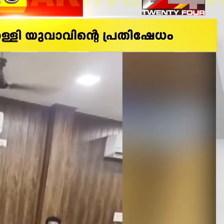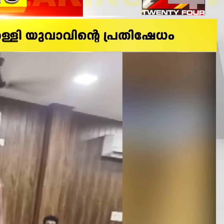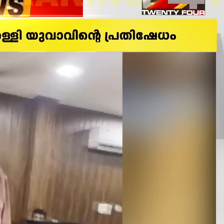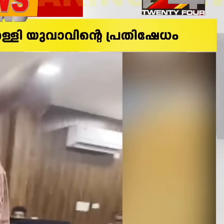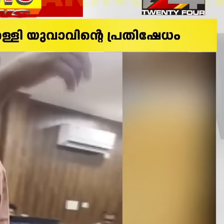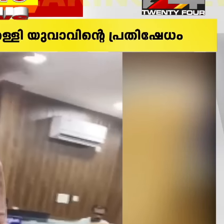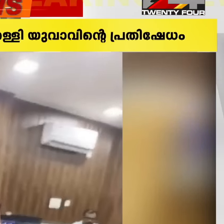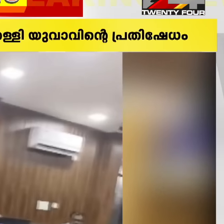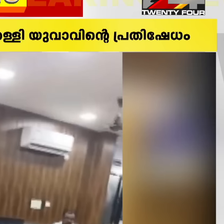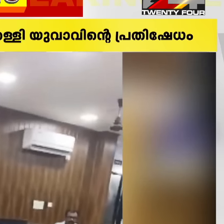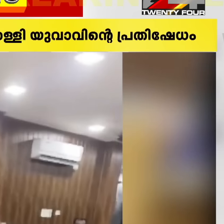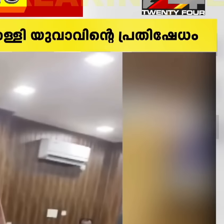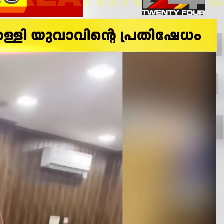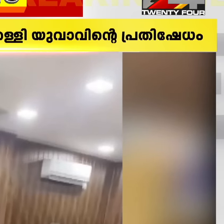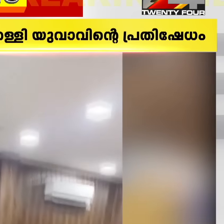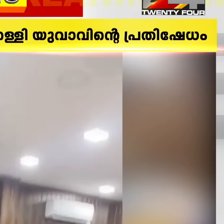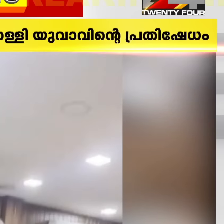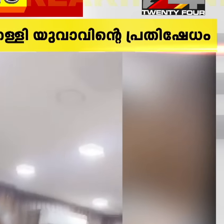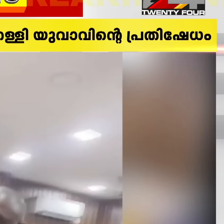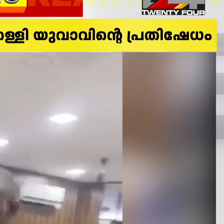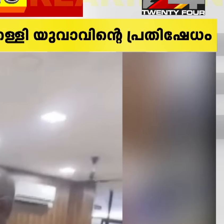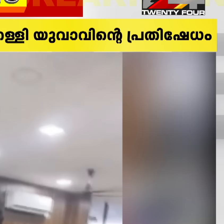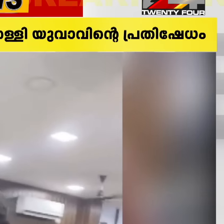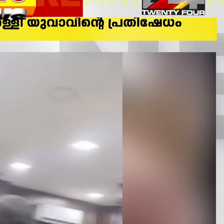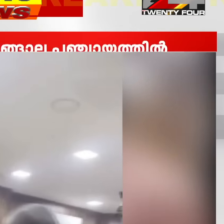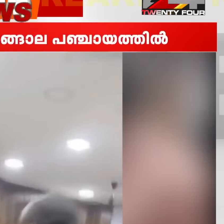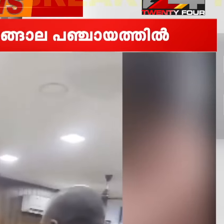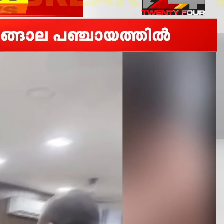ഇപ്പോൾ വിശദാംശങ്ങളുമായി കൊച്ചിയിൽ നിന്ന്. നിതിൻ, എന്തൊക്കെയാണ് വിവരങ്ങൾ?